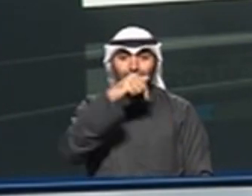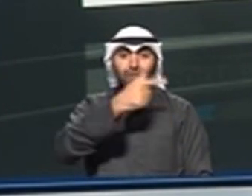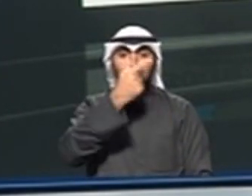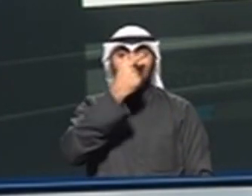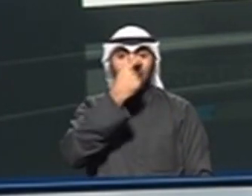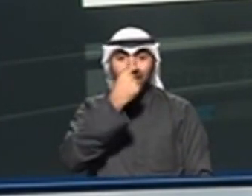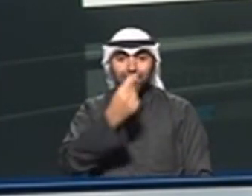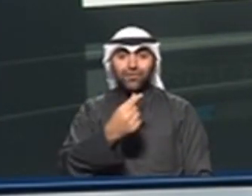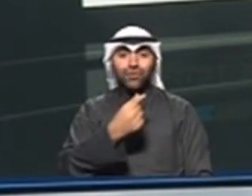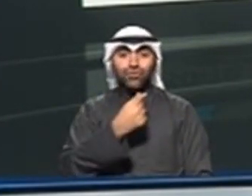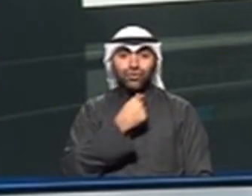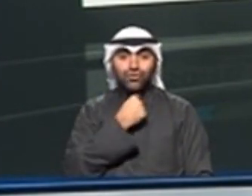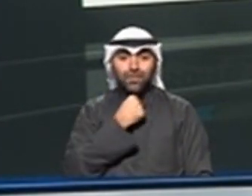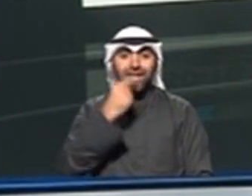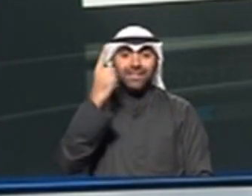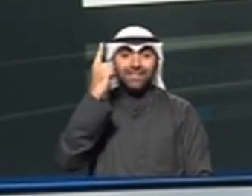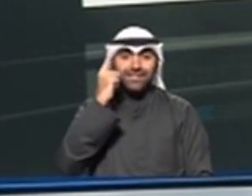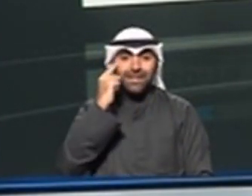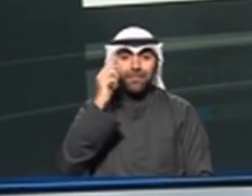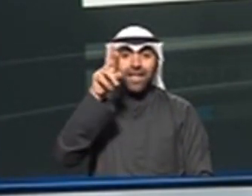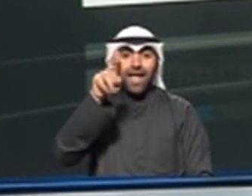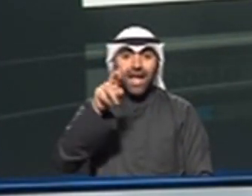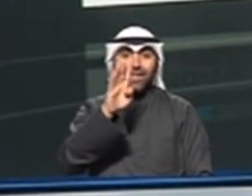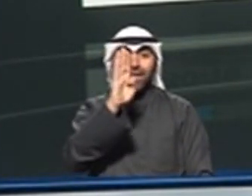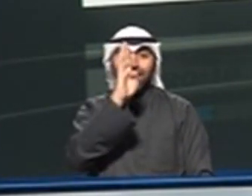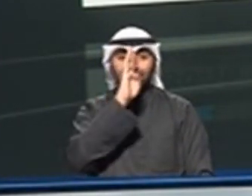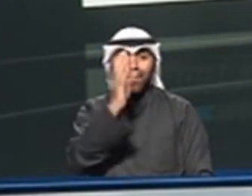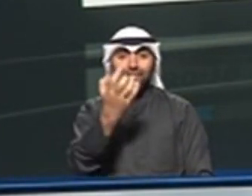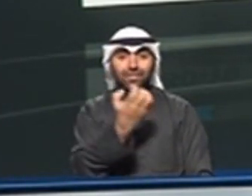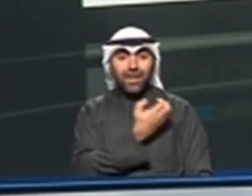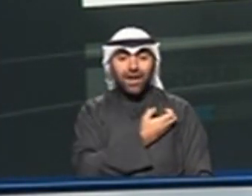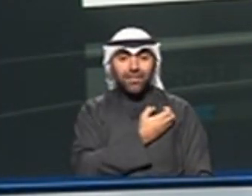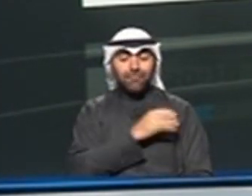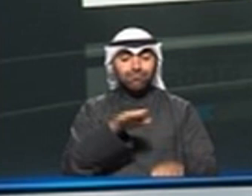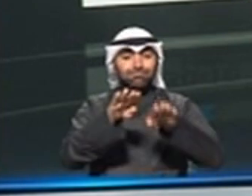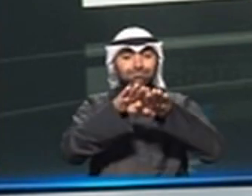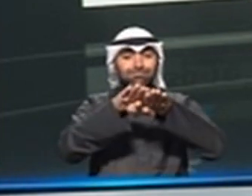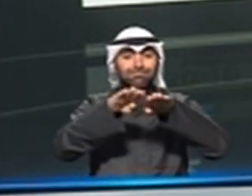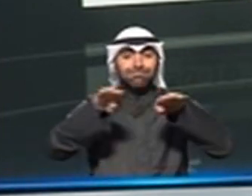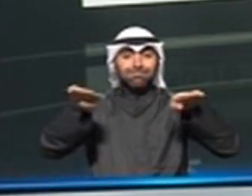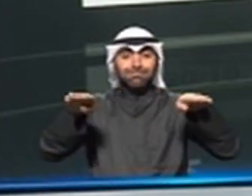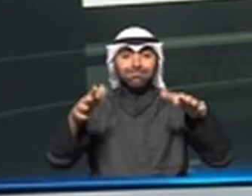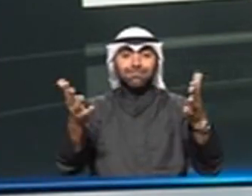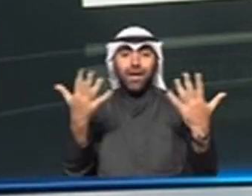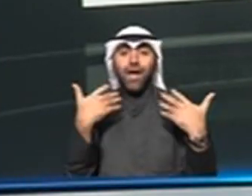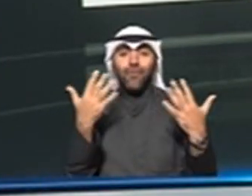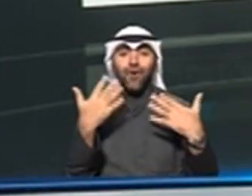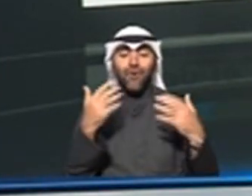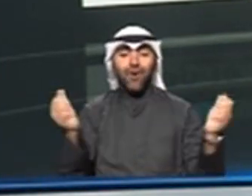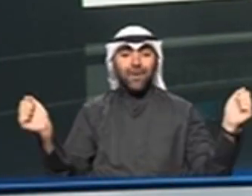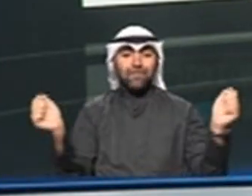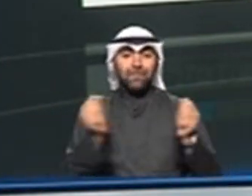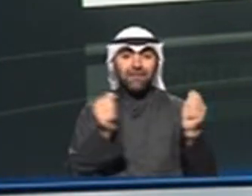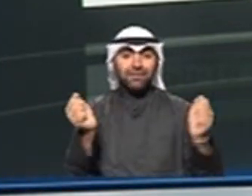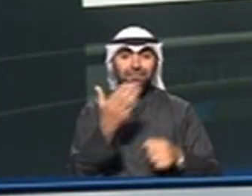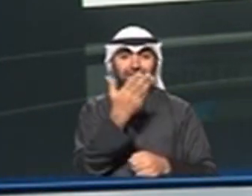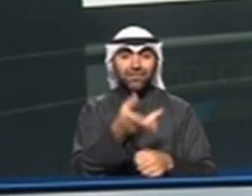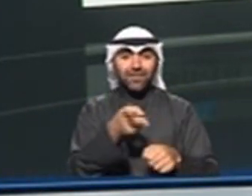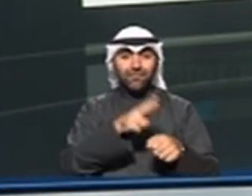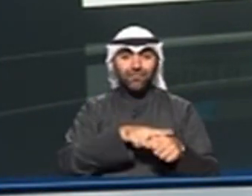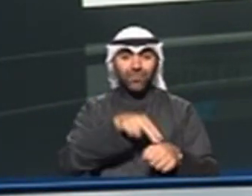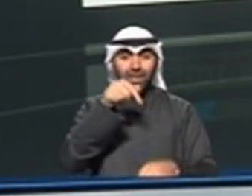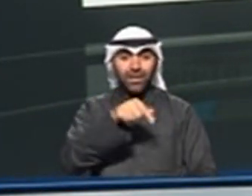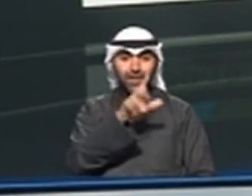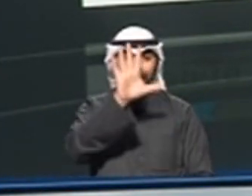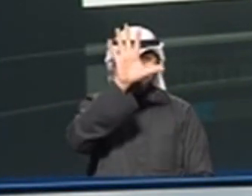خلال فترات الليل مع استمرار للرياح الشمالية الغربية مستمرة معانا أعزائي المشاهدين حتى بداية الأسبوع المقبل،